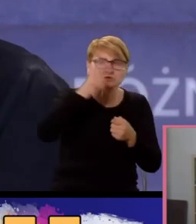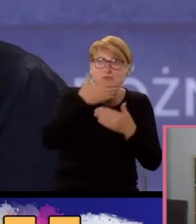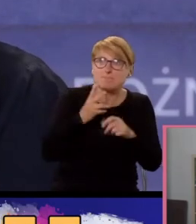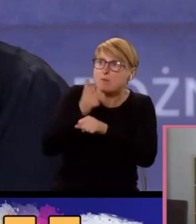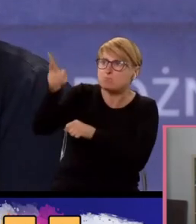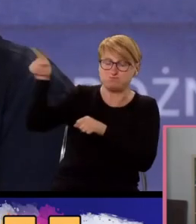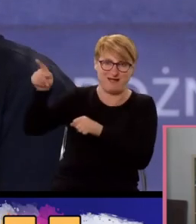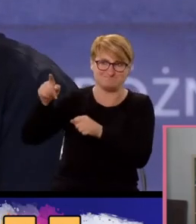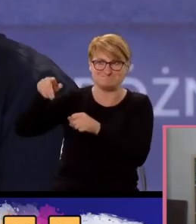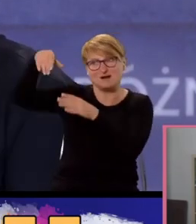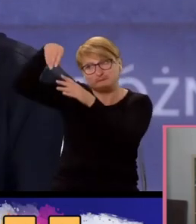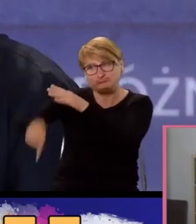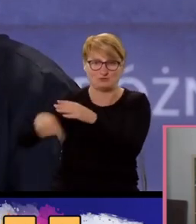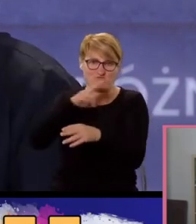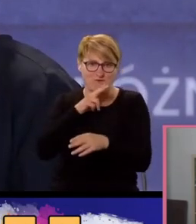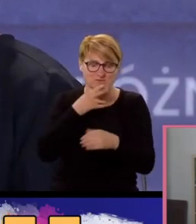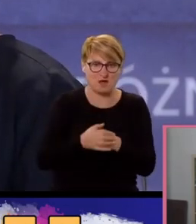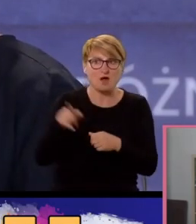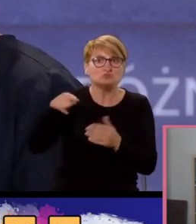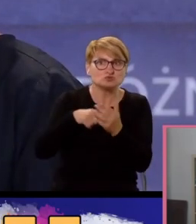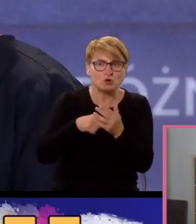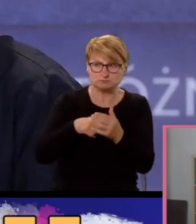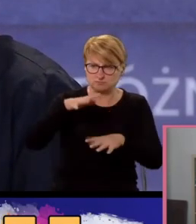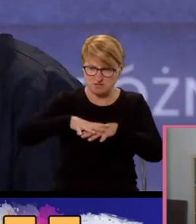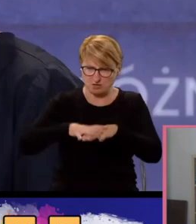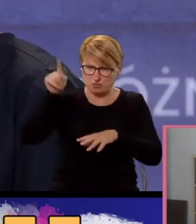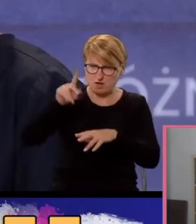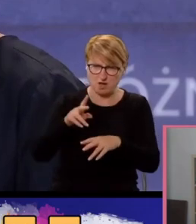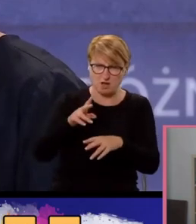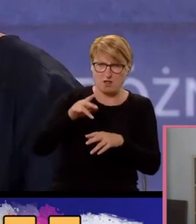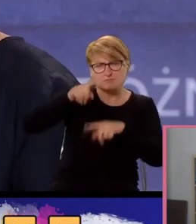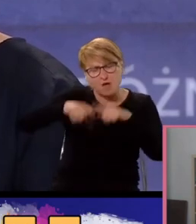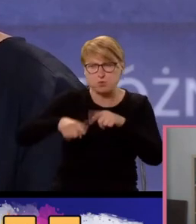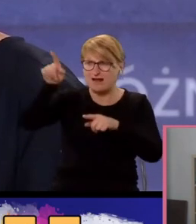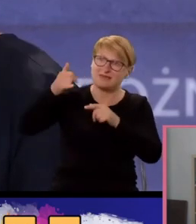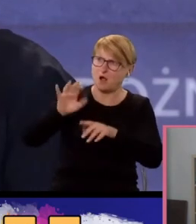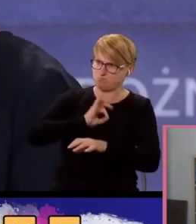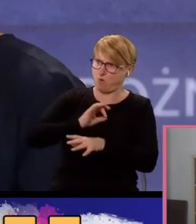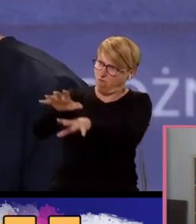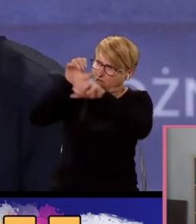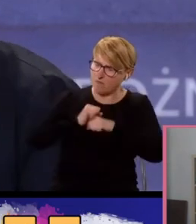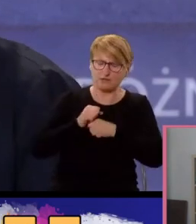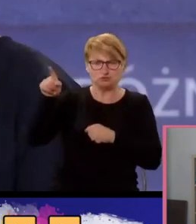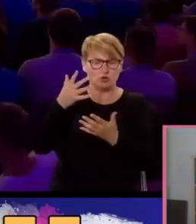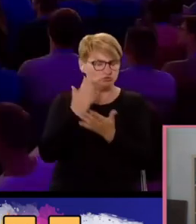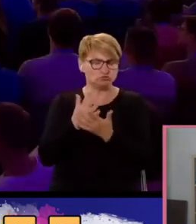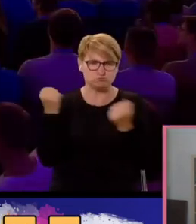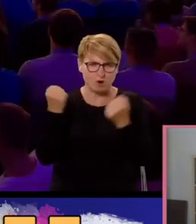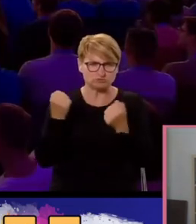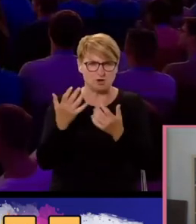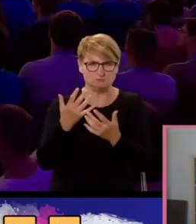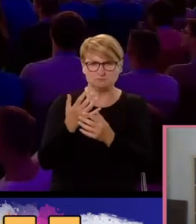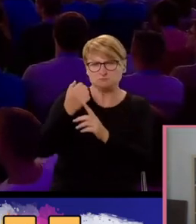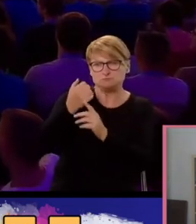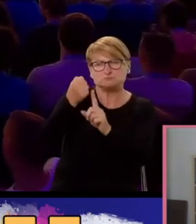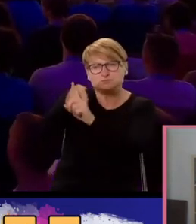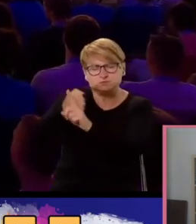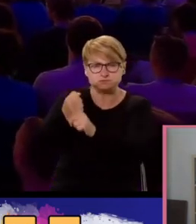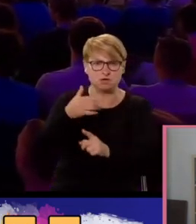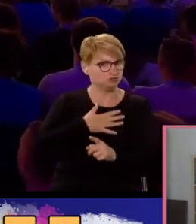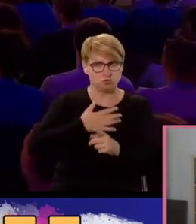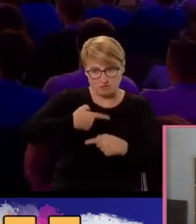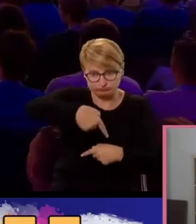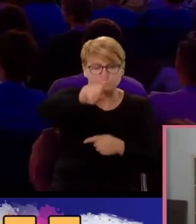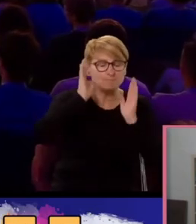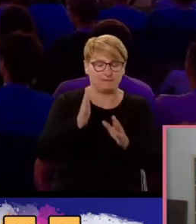źródeł. I to traktowanie natury jako zasobu jest coraz bardziej agresywne i właściwie możemy się spodziewać, że całkiem niedługo, jeżeli sytuacja klimatyczna będzie